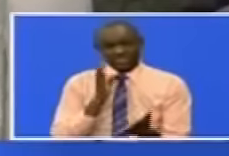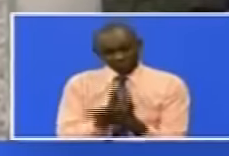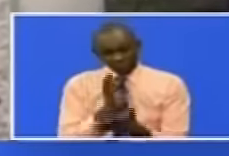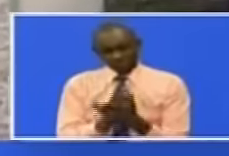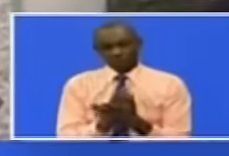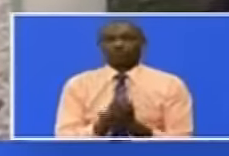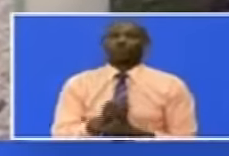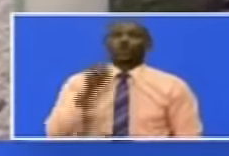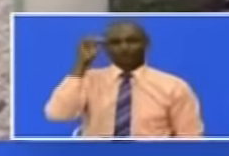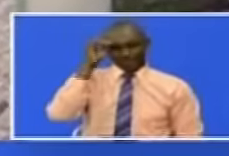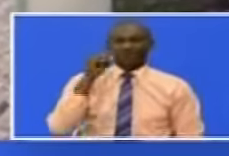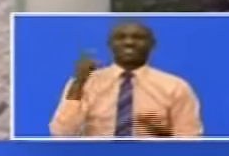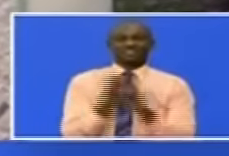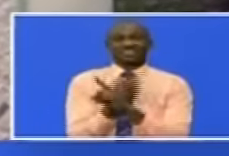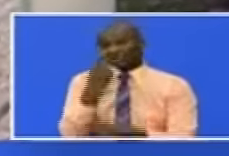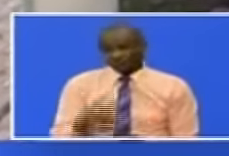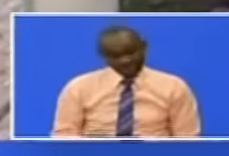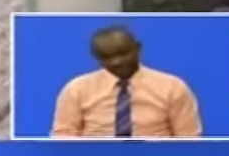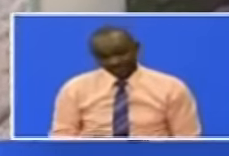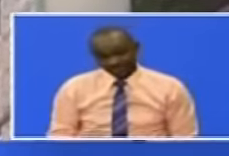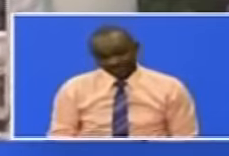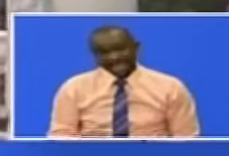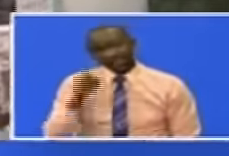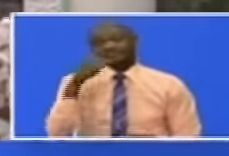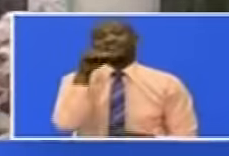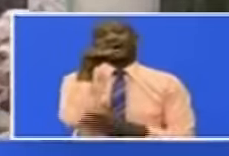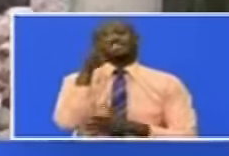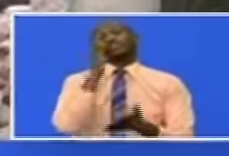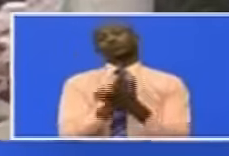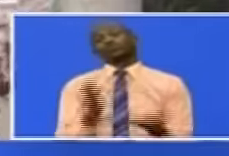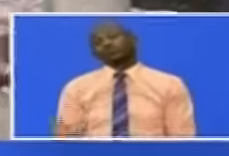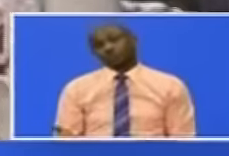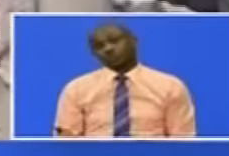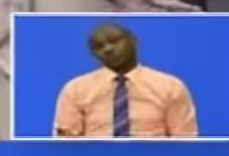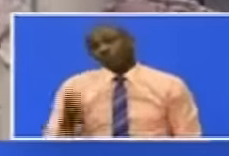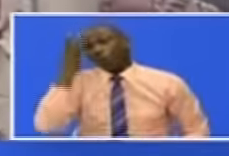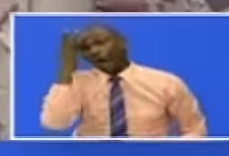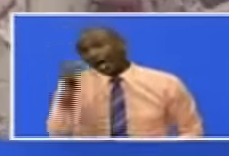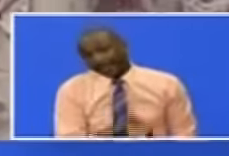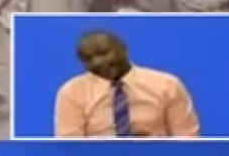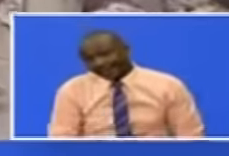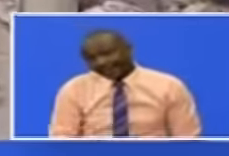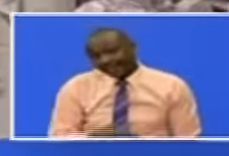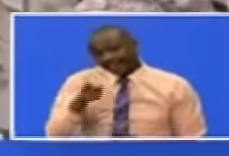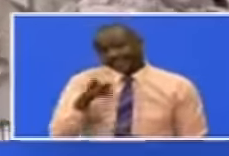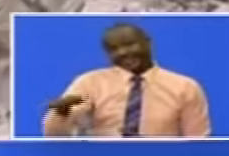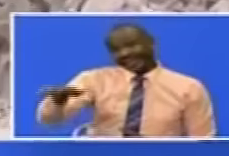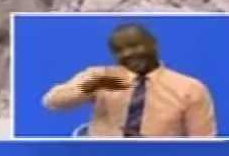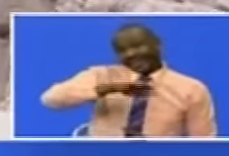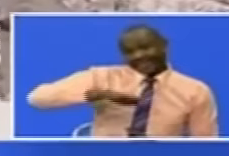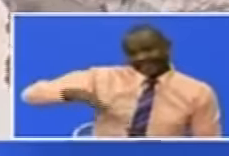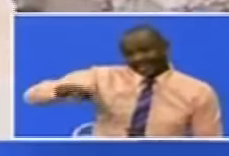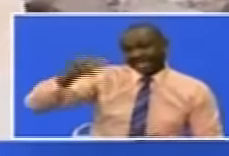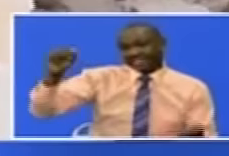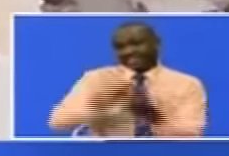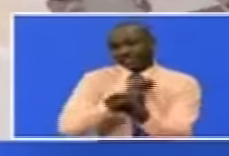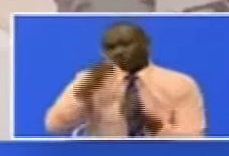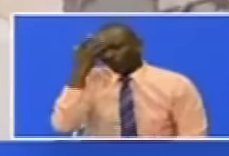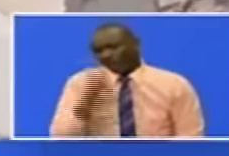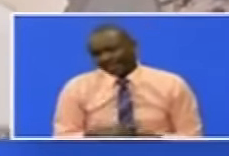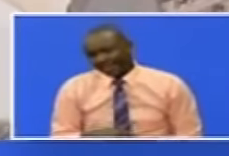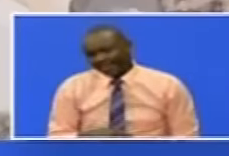hoja tele. Kwanza kabisa wakiuliza swali, mbona sehemu hii ikaharibiwa